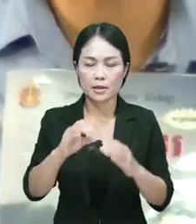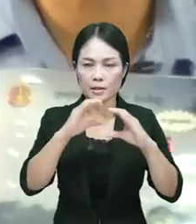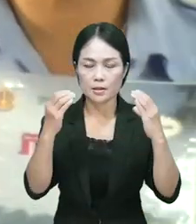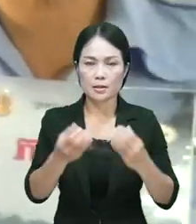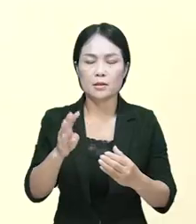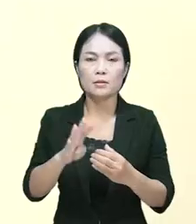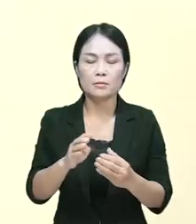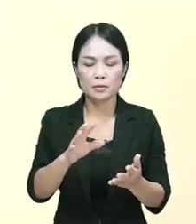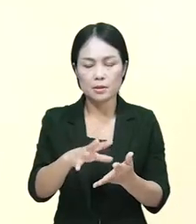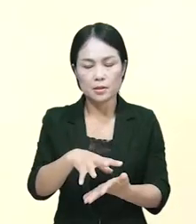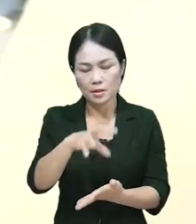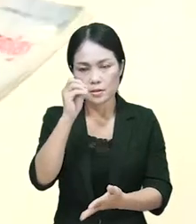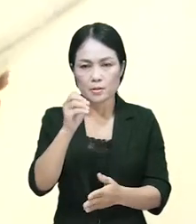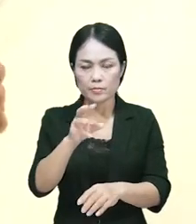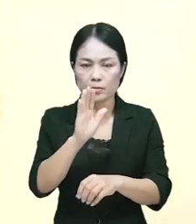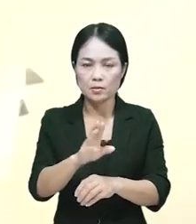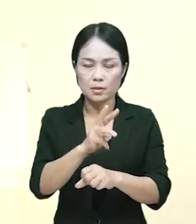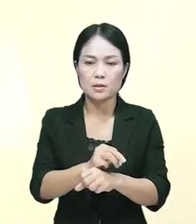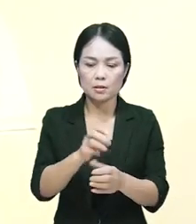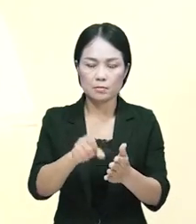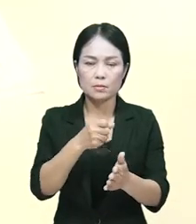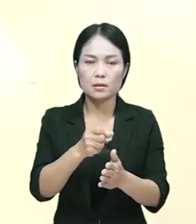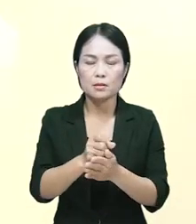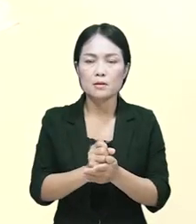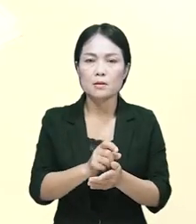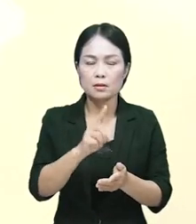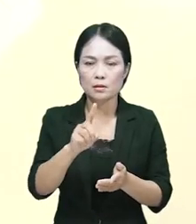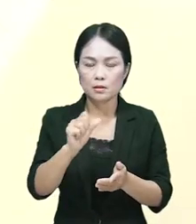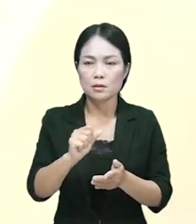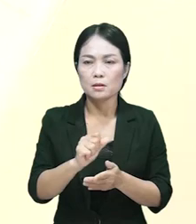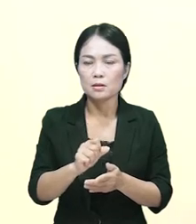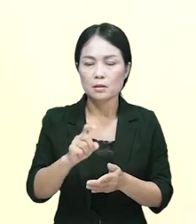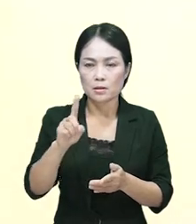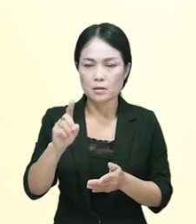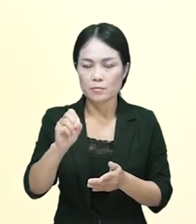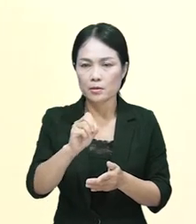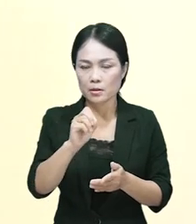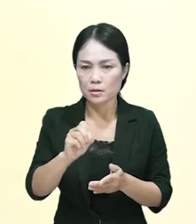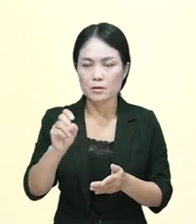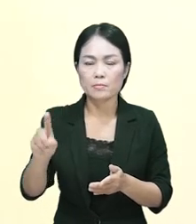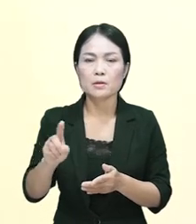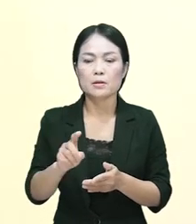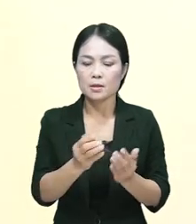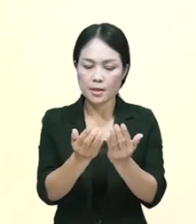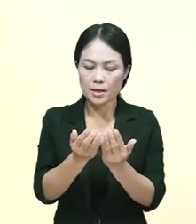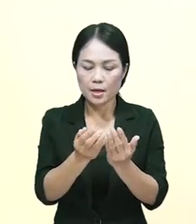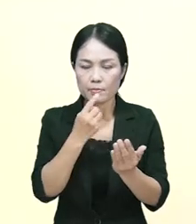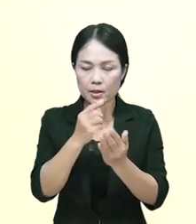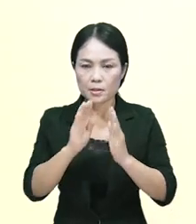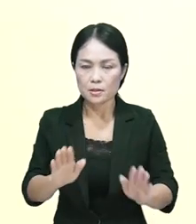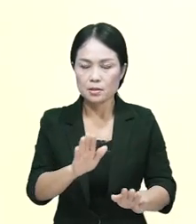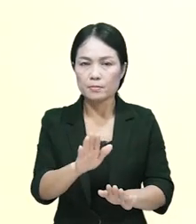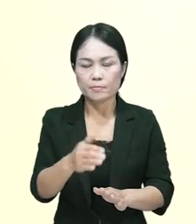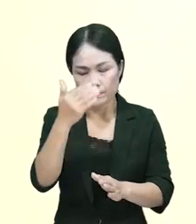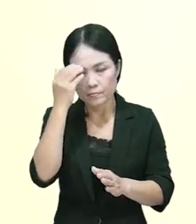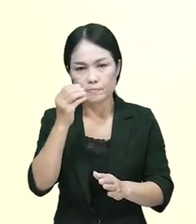សិក្សាគោល ចា ហើយកូនបើកទំព័រកូន ចានៅទំព័រទី100និង101ណាកូនណាចាប់ផ្ដើមអានស្ងាត់ទាំងអស់គ្នាកូនអានឲ្យខ្លួនឯងកុំ